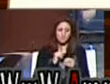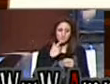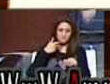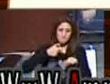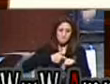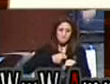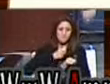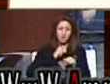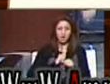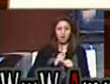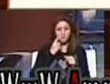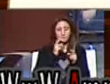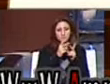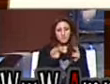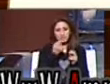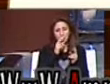في هذه الاصناف